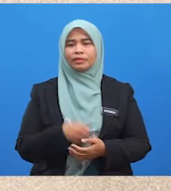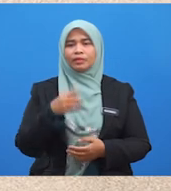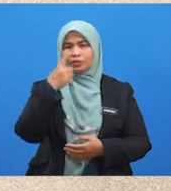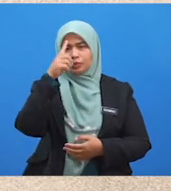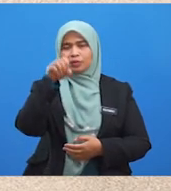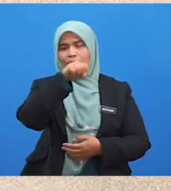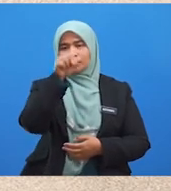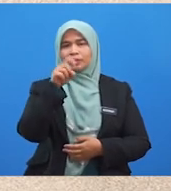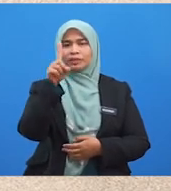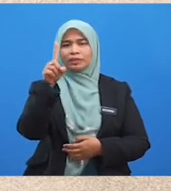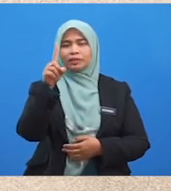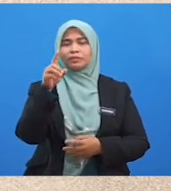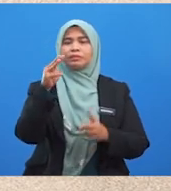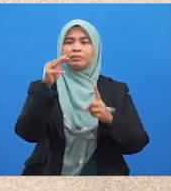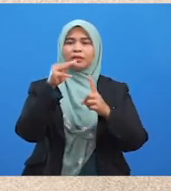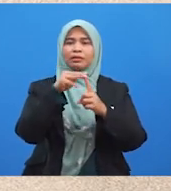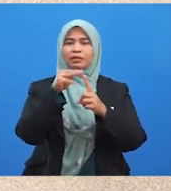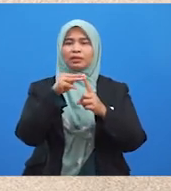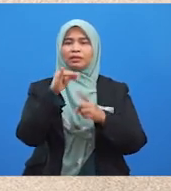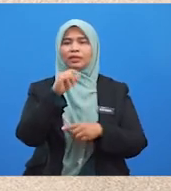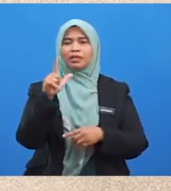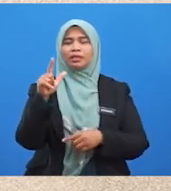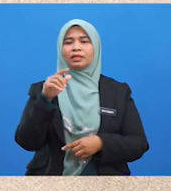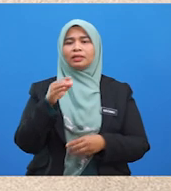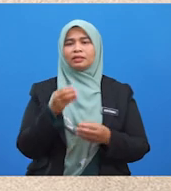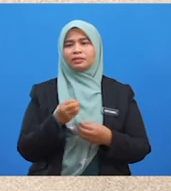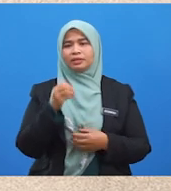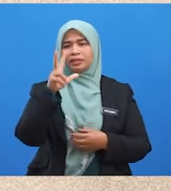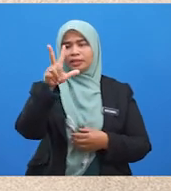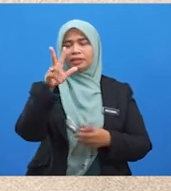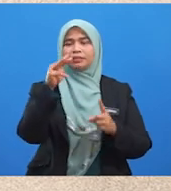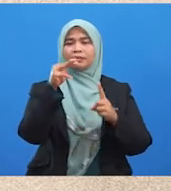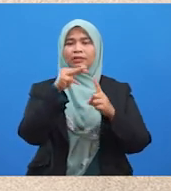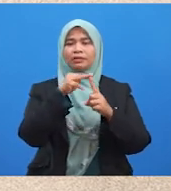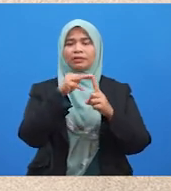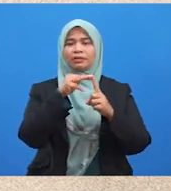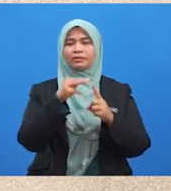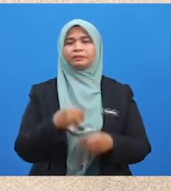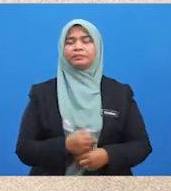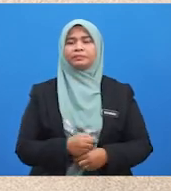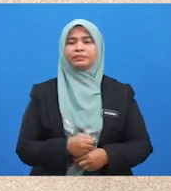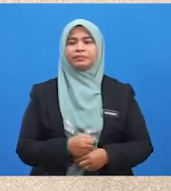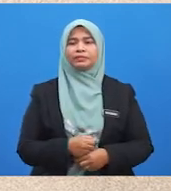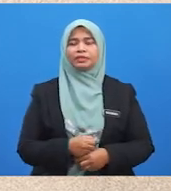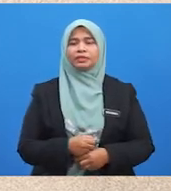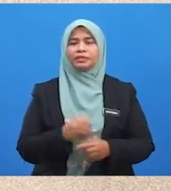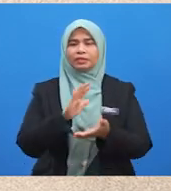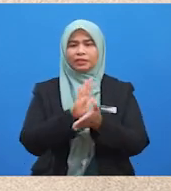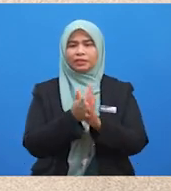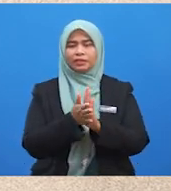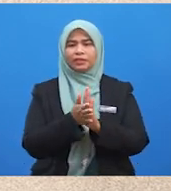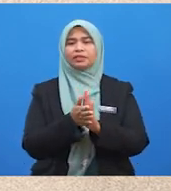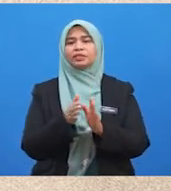Bagi soalan pertama, markah yang diperuntukkan adalah sebanyak 3 markah.